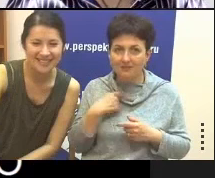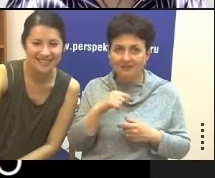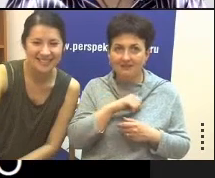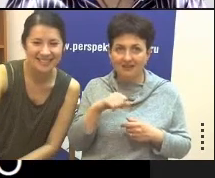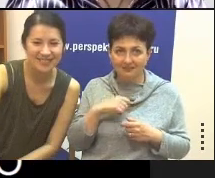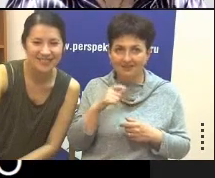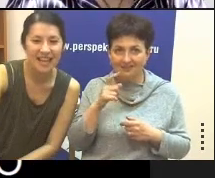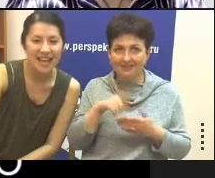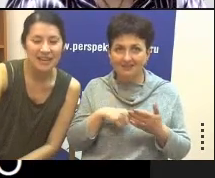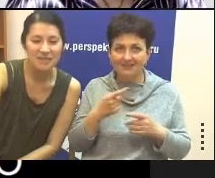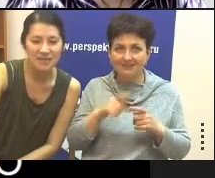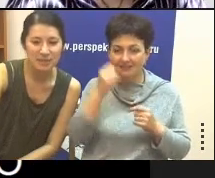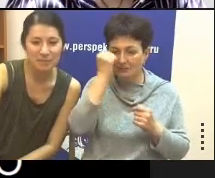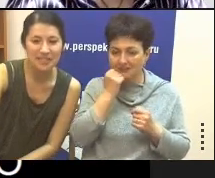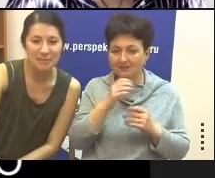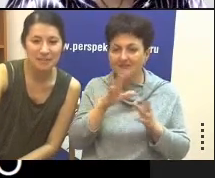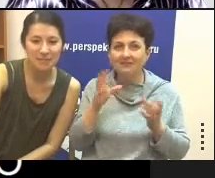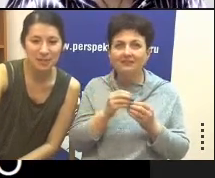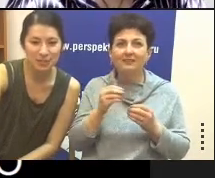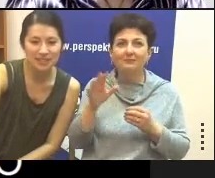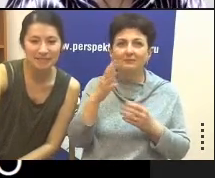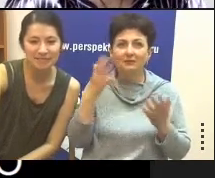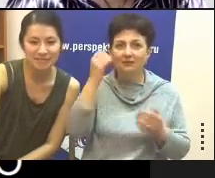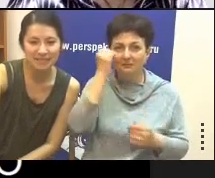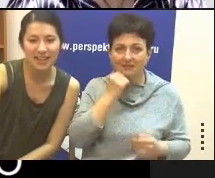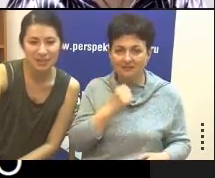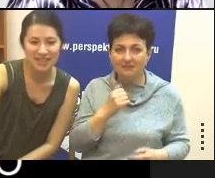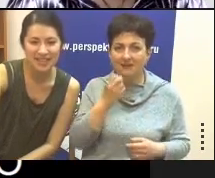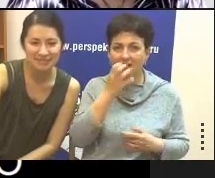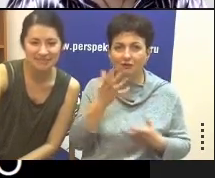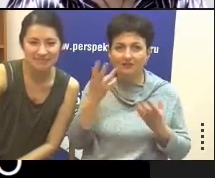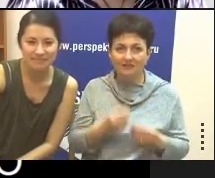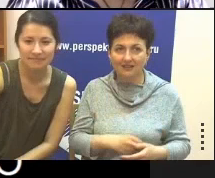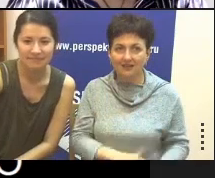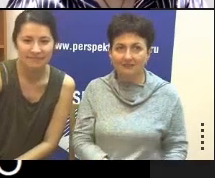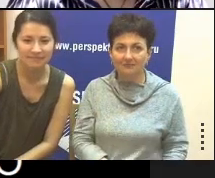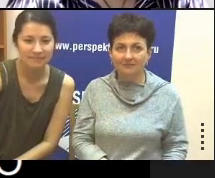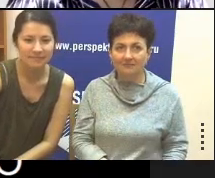Ох, мне самой. Все, спасибо всем большое. Спасибо. Хорошего дня.